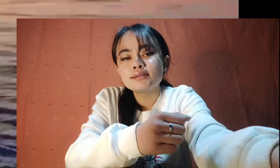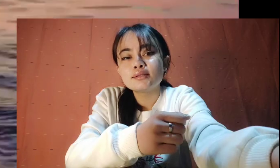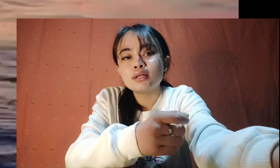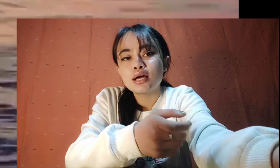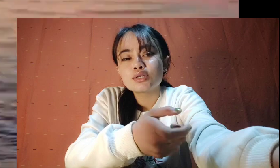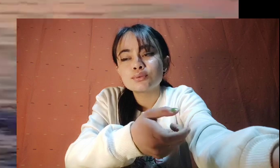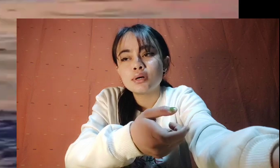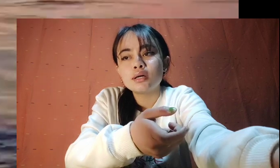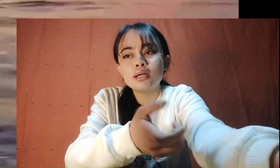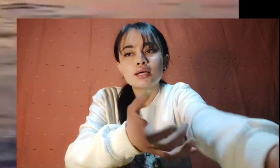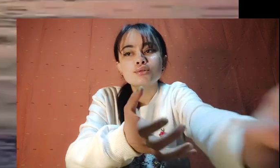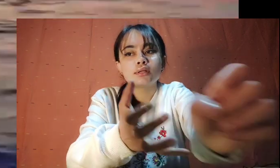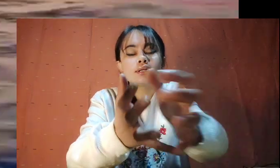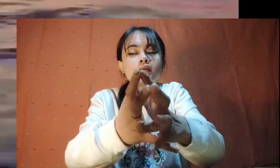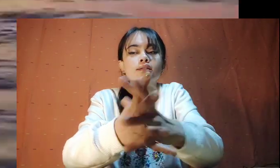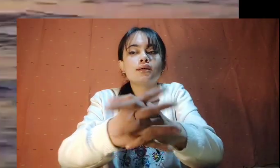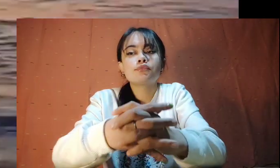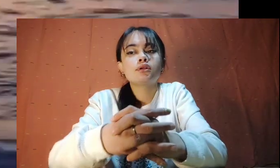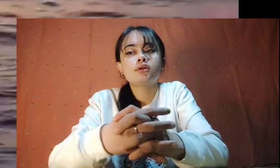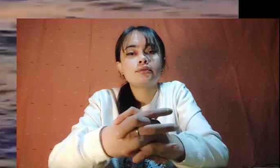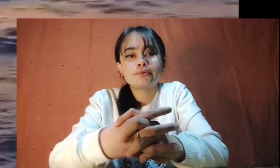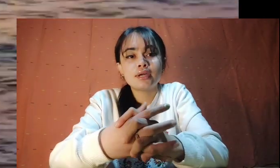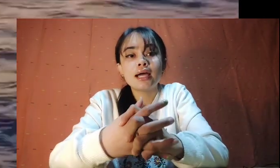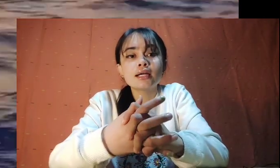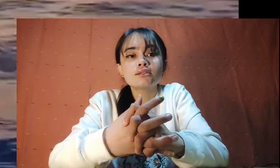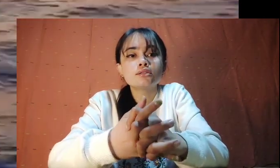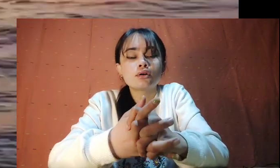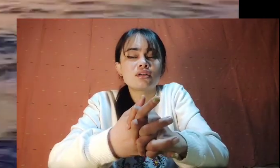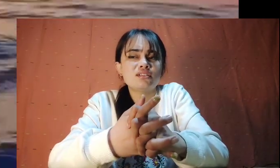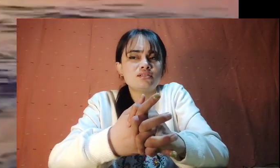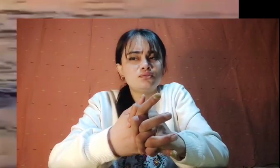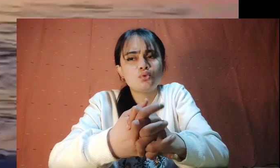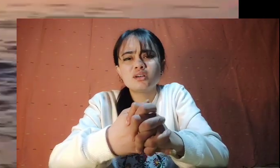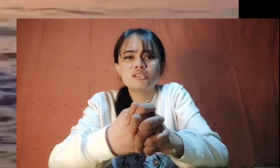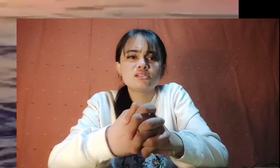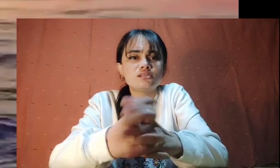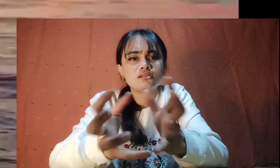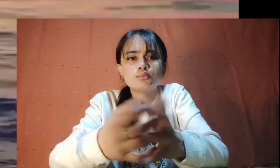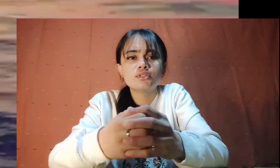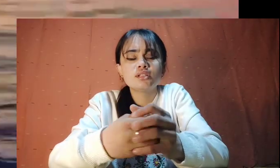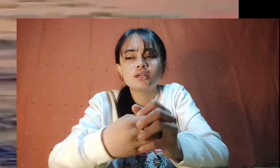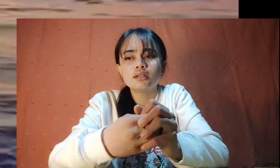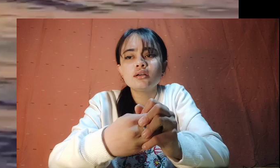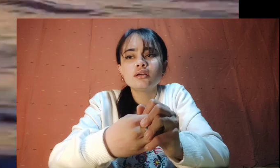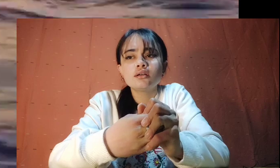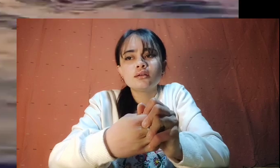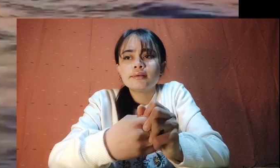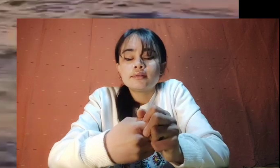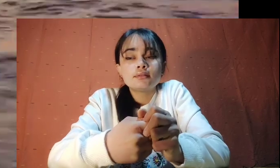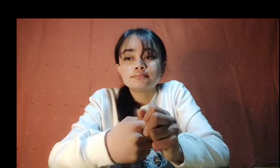Guys, this is the last one that I'm gonna react or watch.